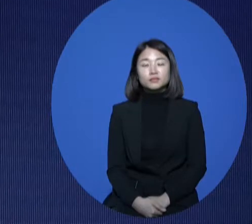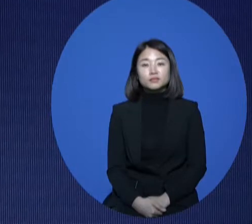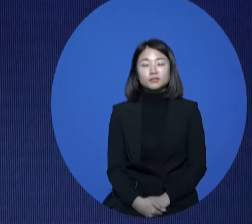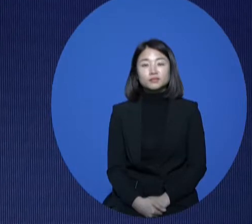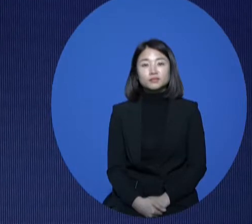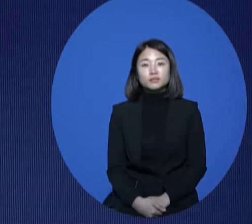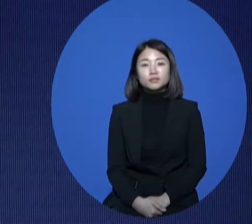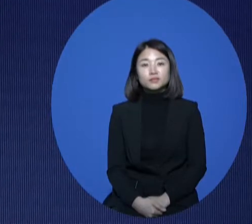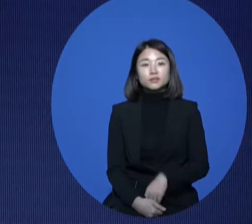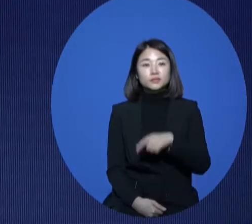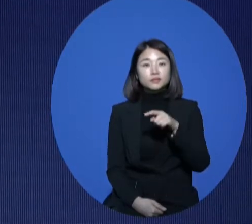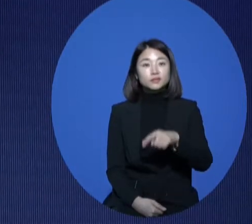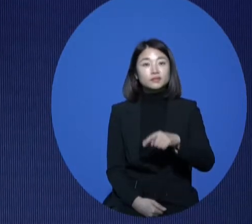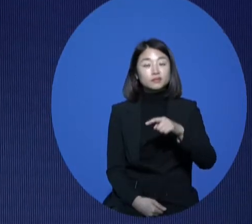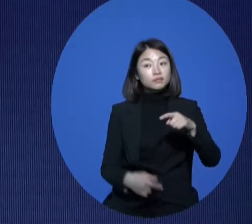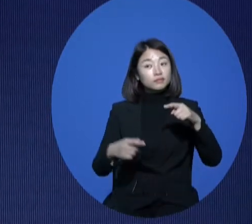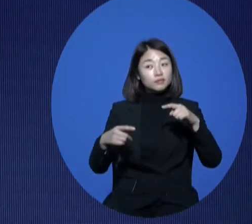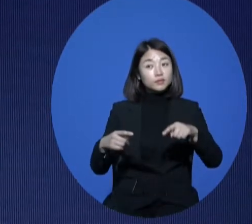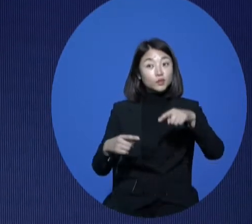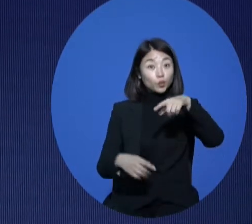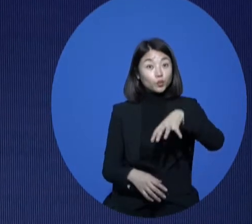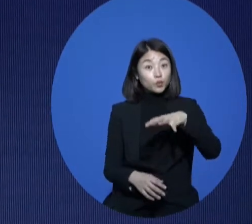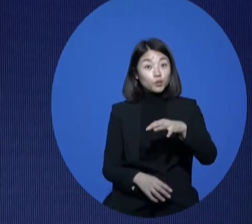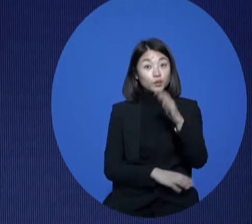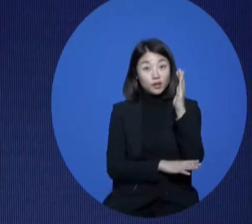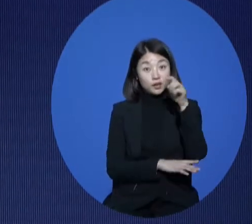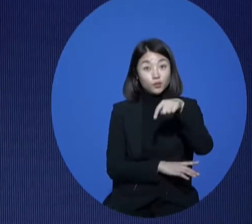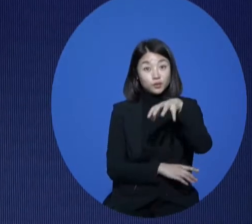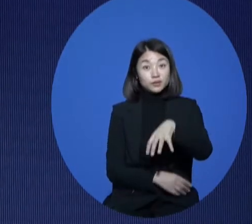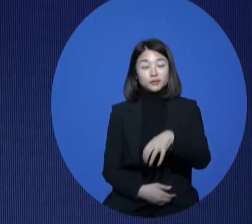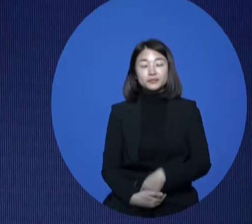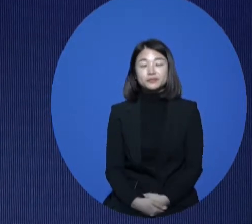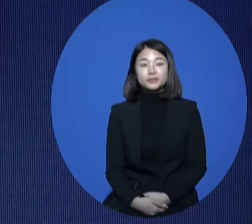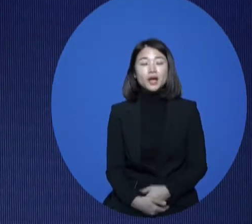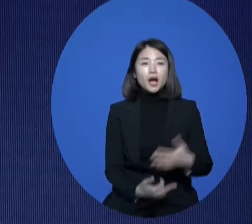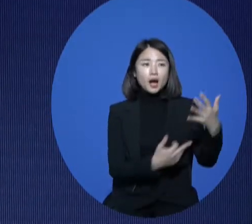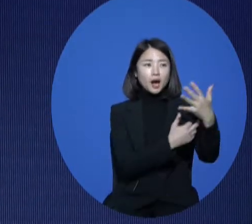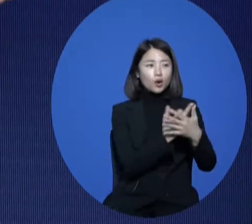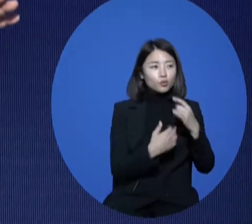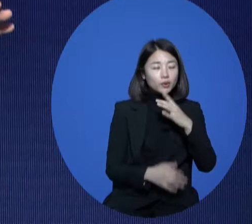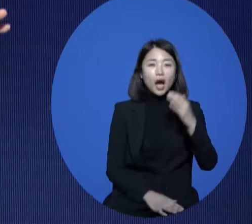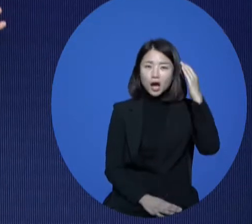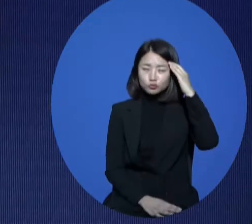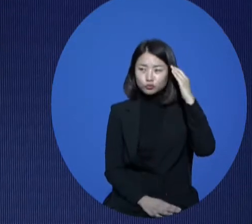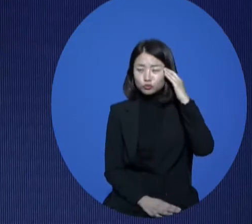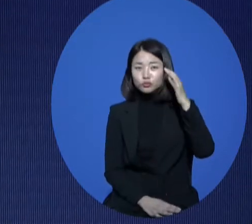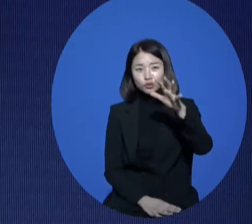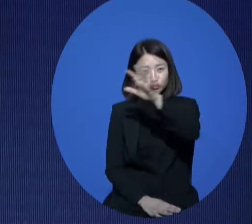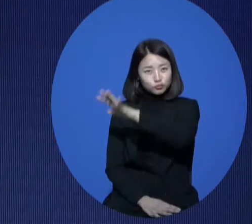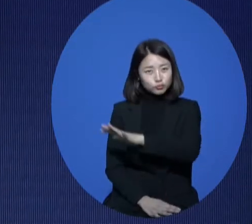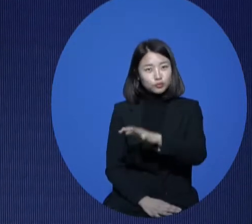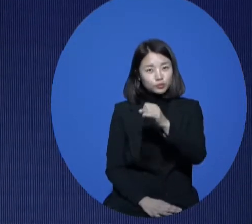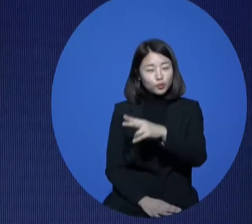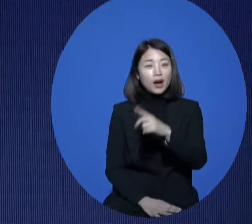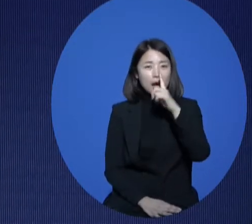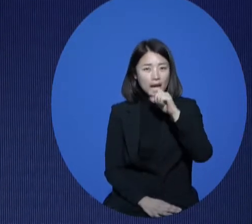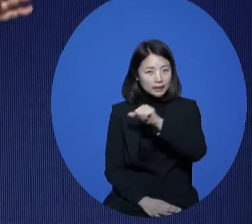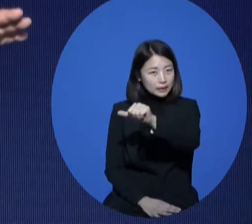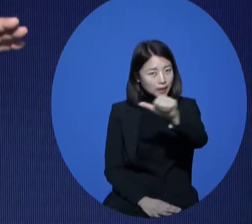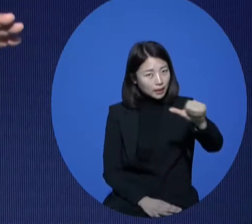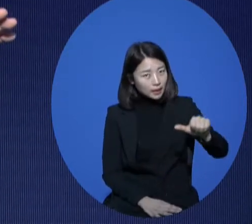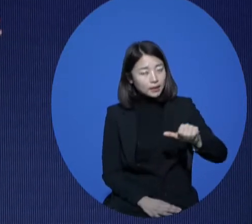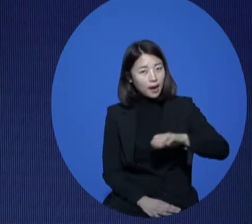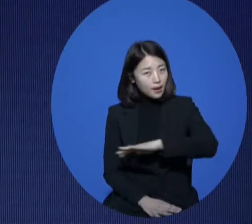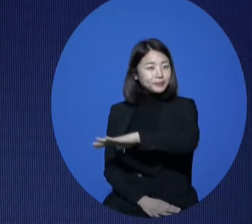우리가 이 포럼을 통해 가지고 이 강원도뿐 아니라 우리 한국 전역에 또 아시아 태평양